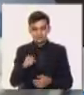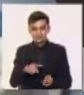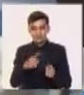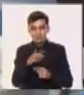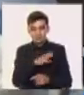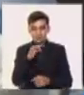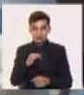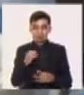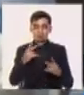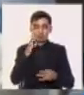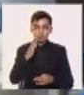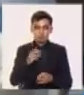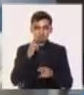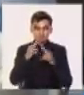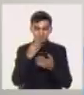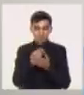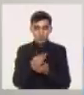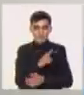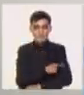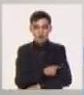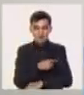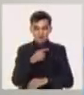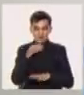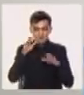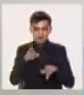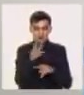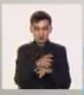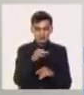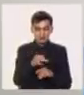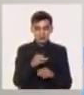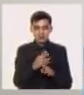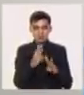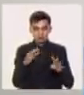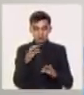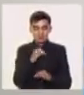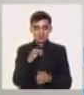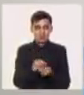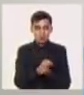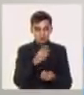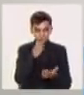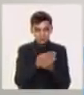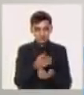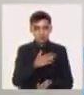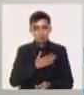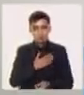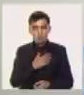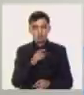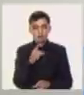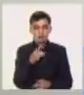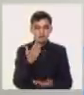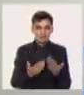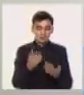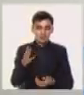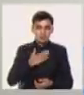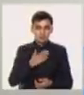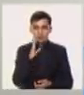нужно обратиться в поликлинику свою в очередной визит, показать необходимые документы и сказать: это мой ребенок или это моя